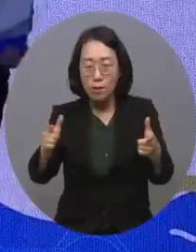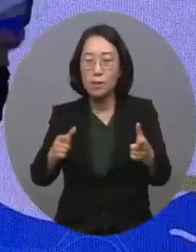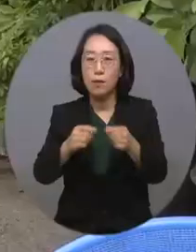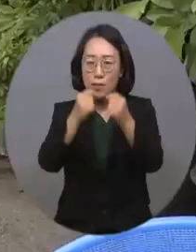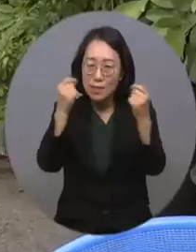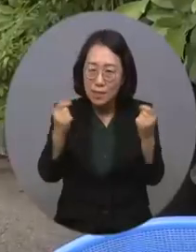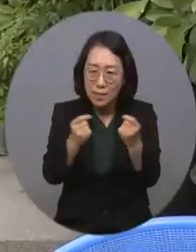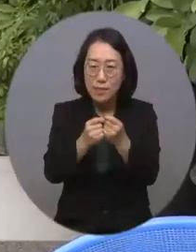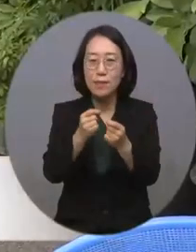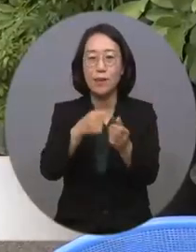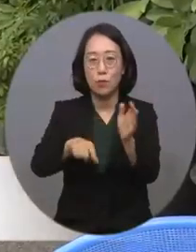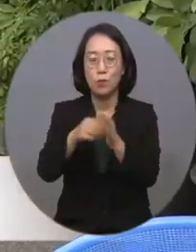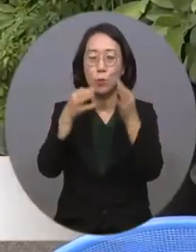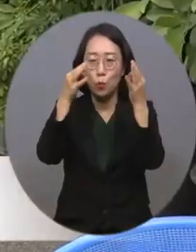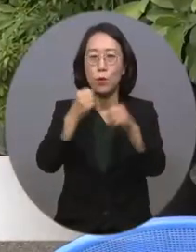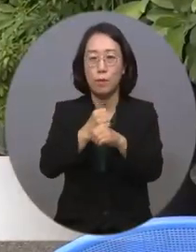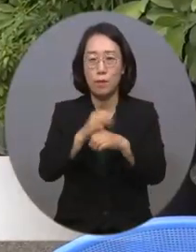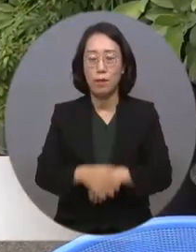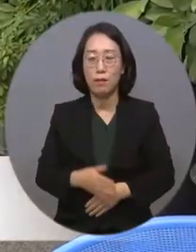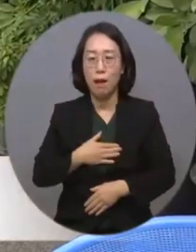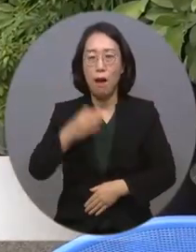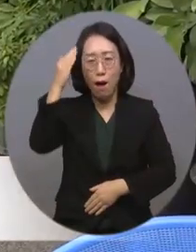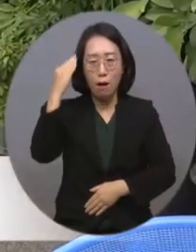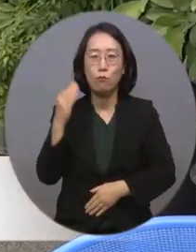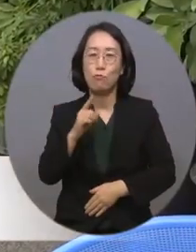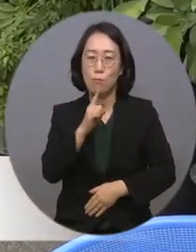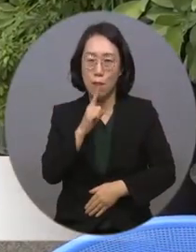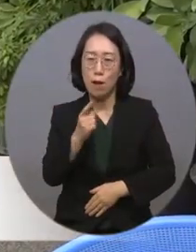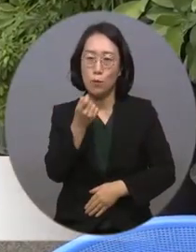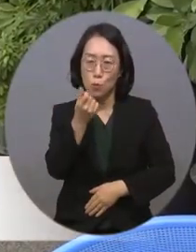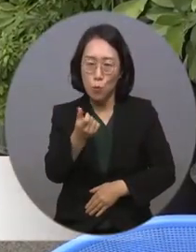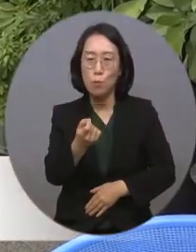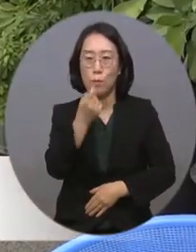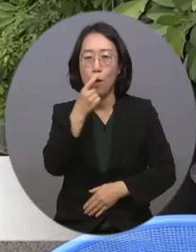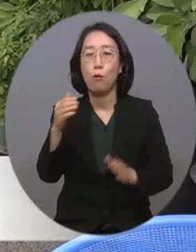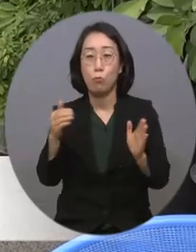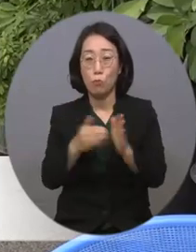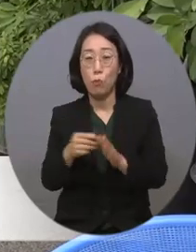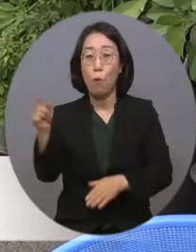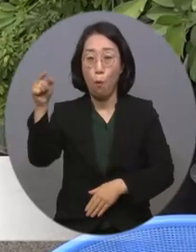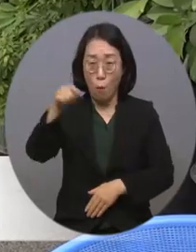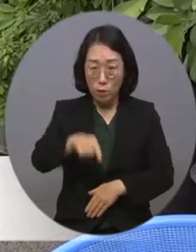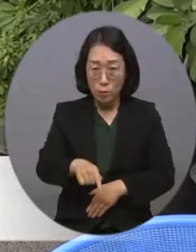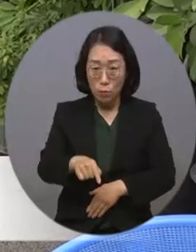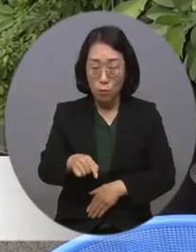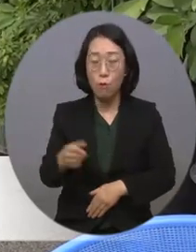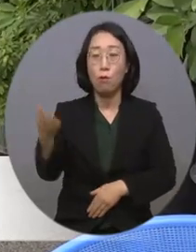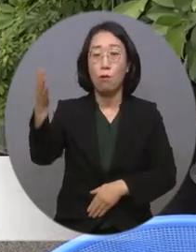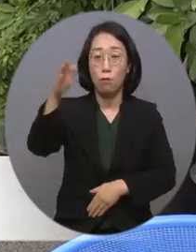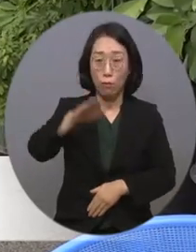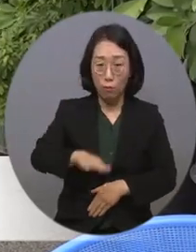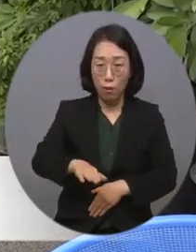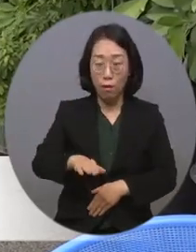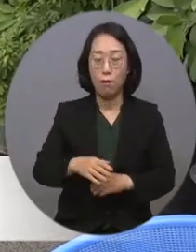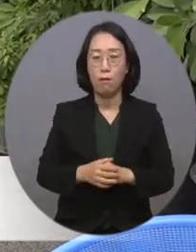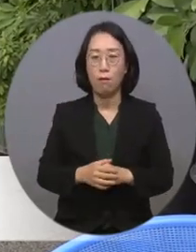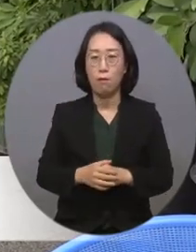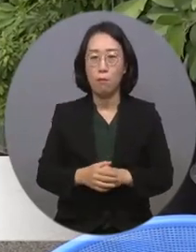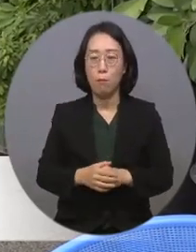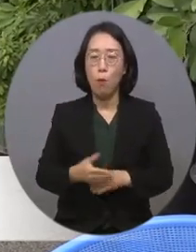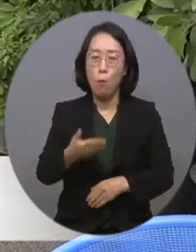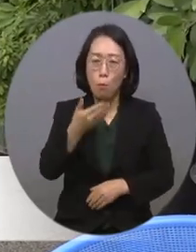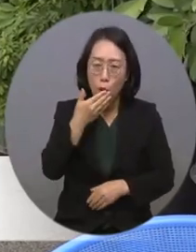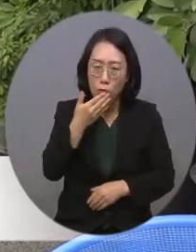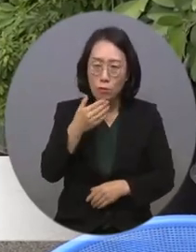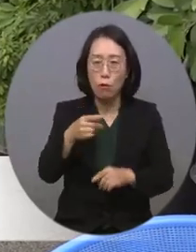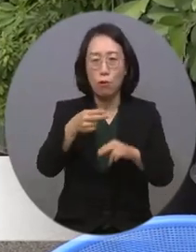있습니다. 저는 한국어를 조금 더 배우고 왔었지만, 근데 그래도 뭐